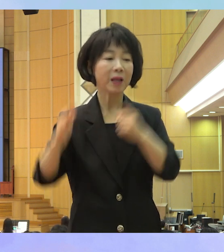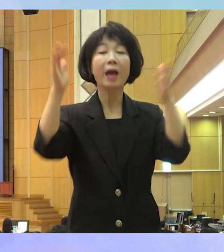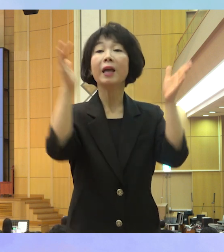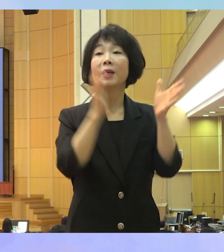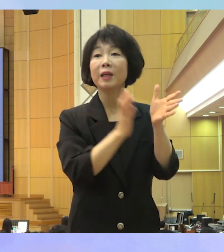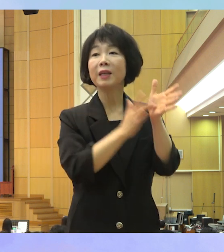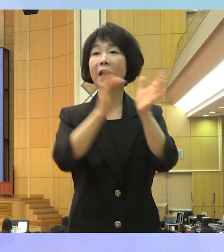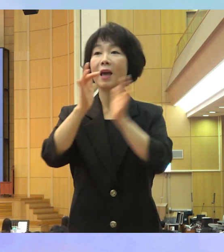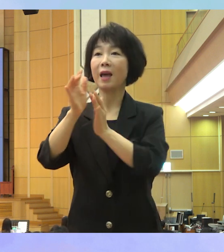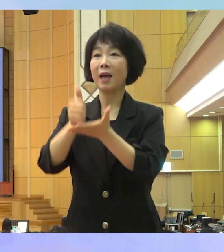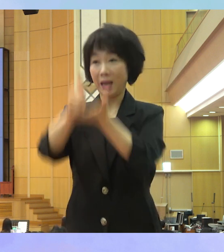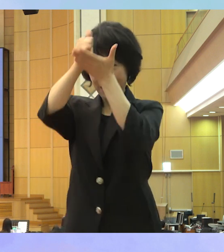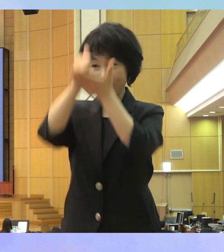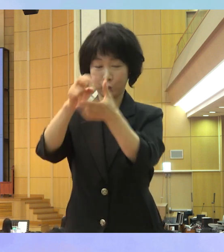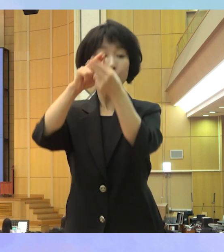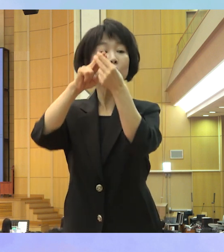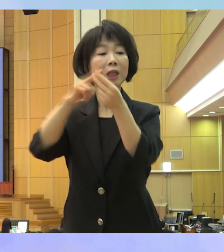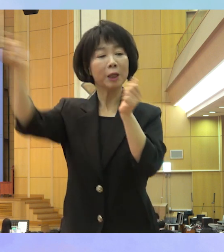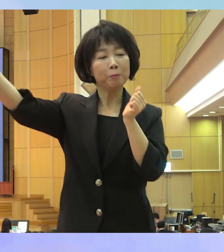꽃피니